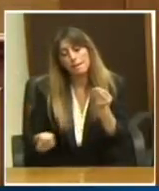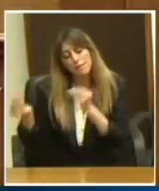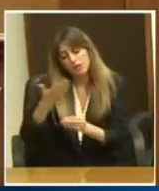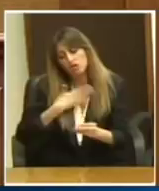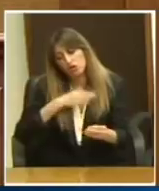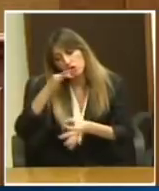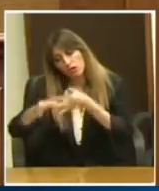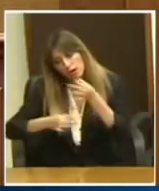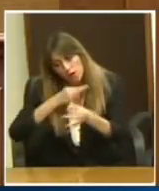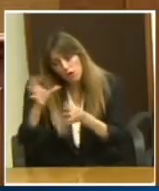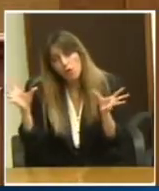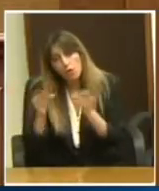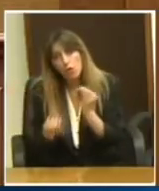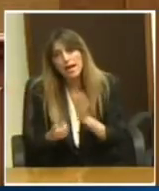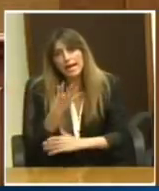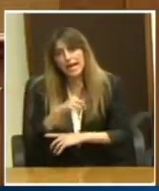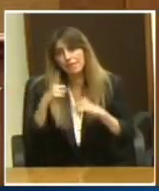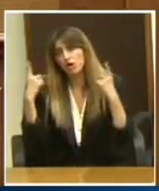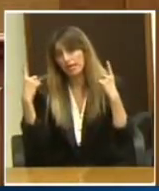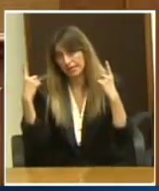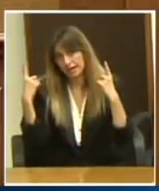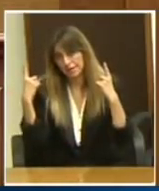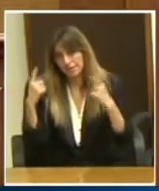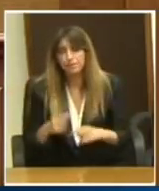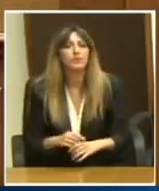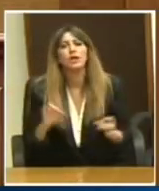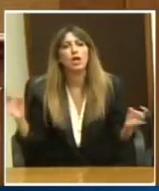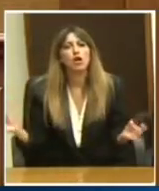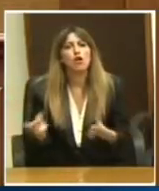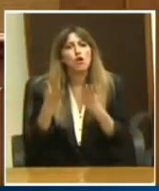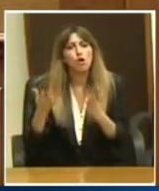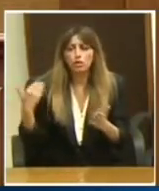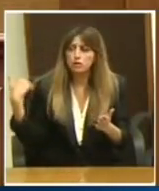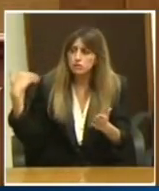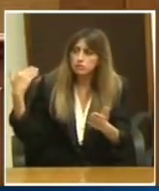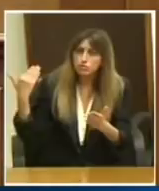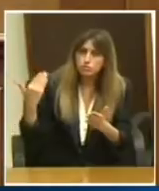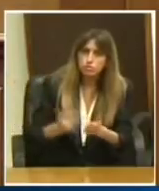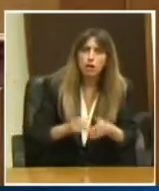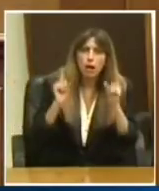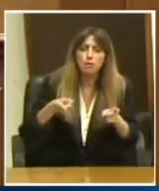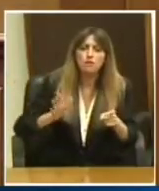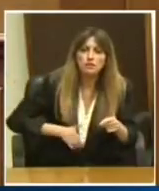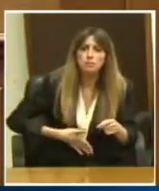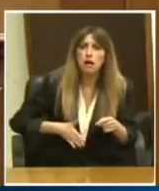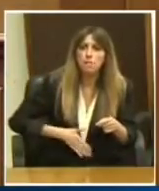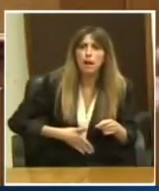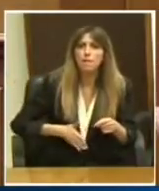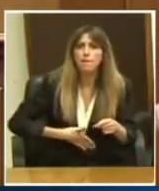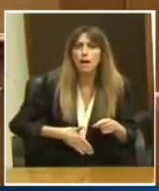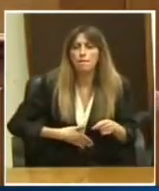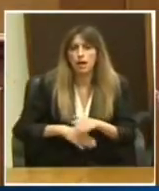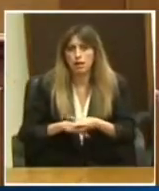Και το κρίσιμο ερώτημά μου είναι, όταν δημιουργόντουσαν αυτά τα τετελεσμένα, για τα οποία μάλιστα σήμερα μας εγκαλείται ότι δεν